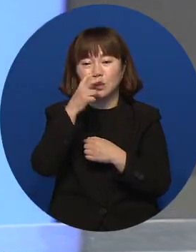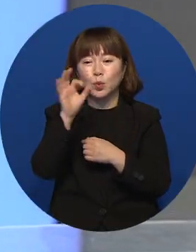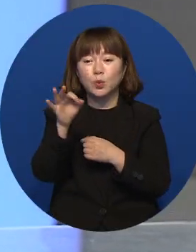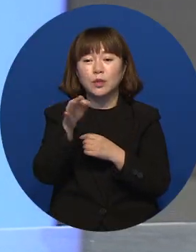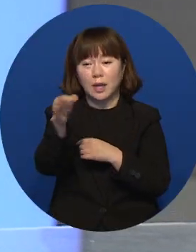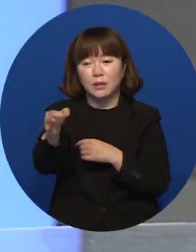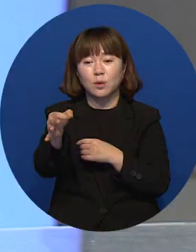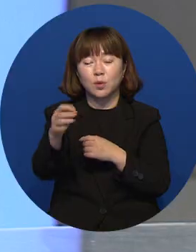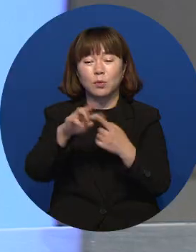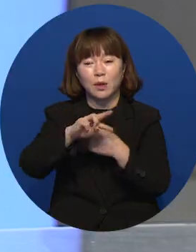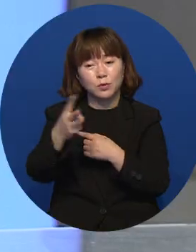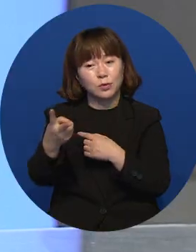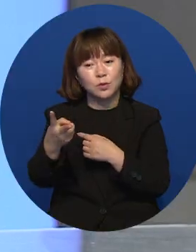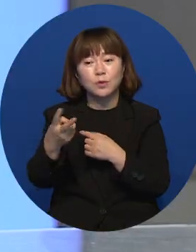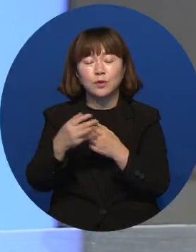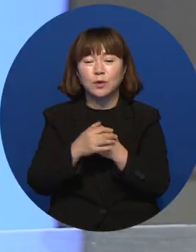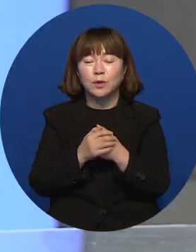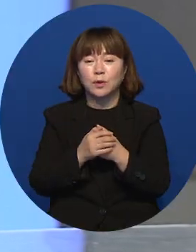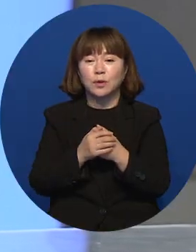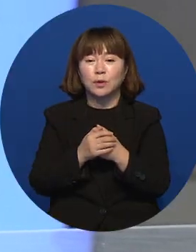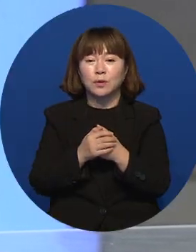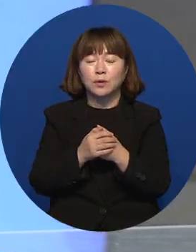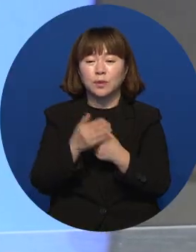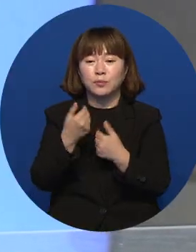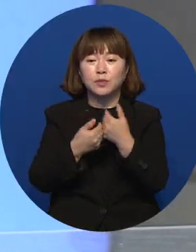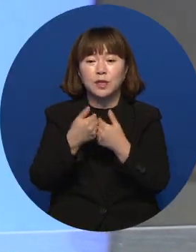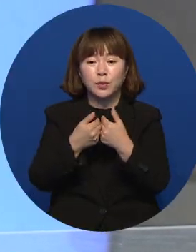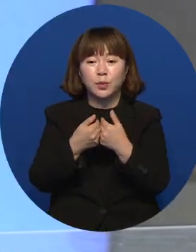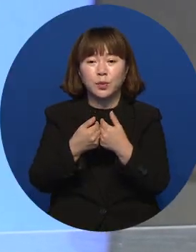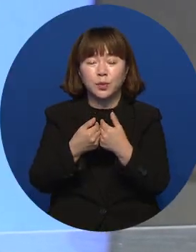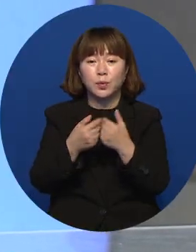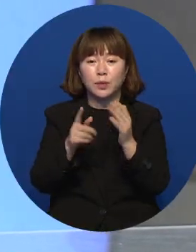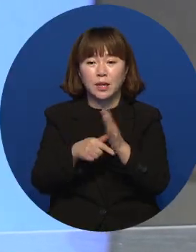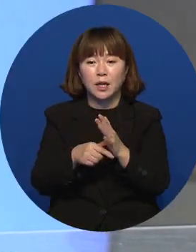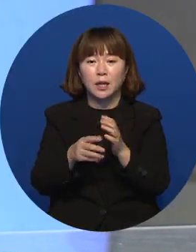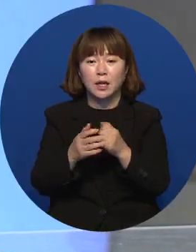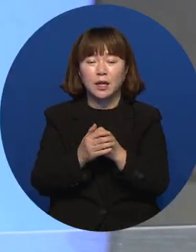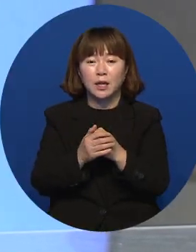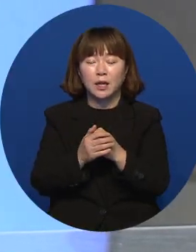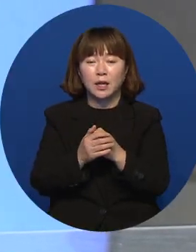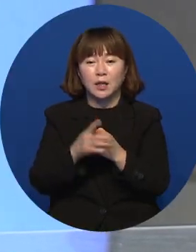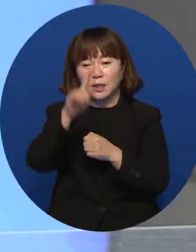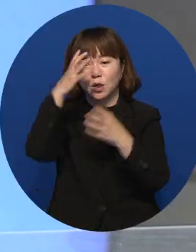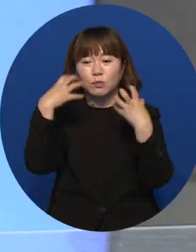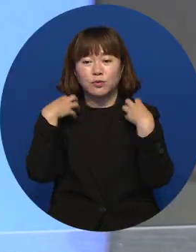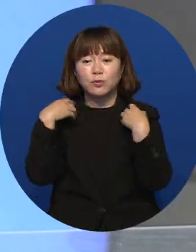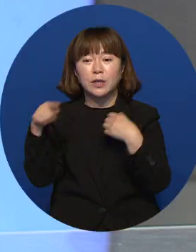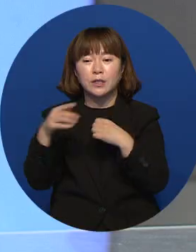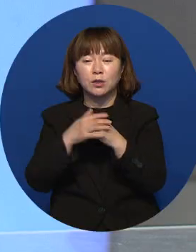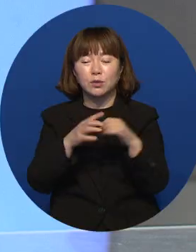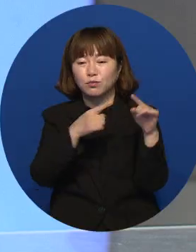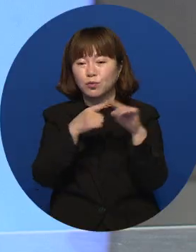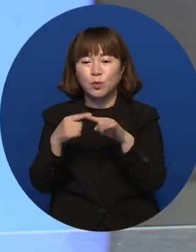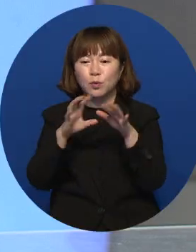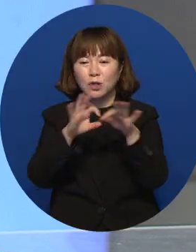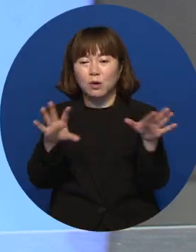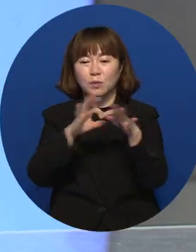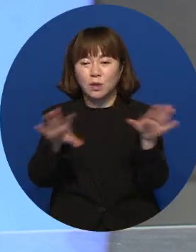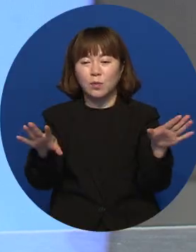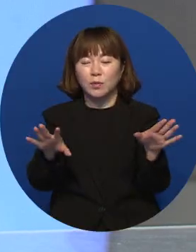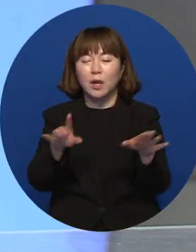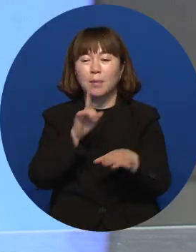적극적으로 좀 부작용 때 좀 지금 무조건 인감 한게 없다고 자꾸만 하다 보니까 더 불안해 지거든요 적극적으로 좀